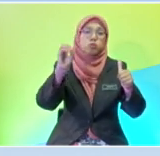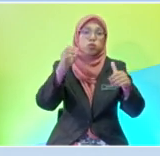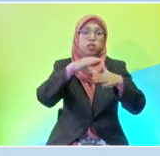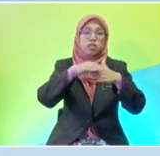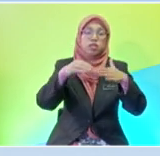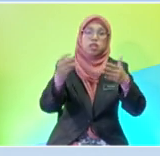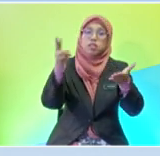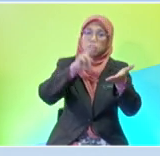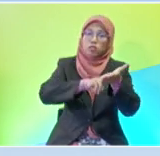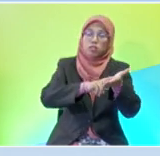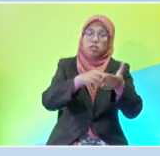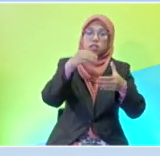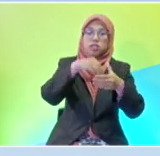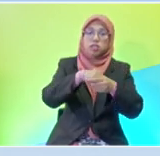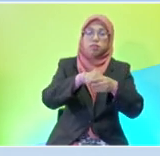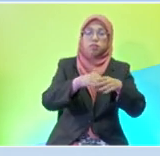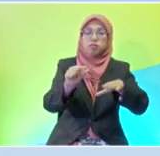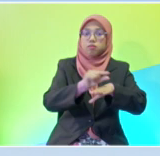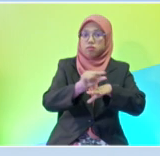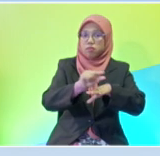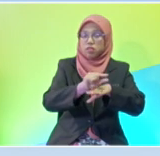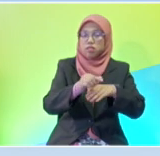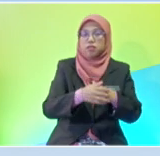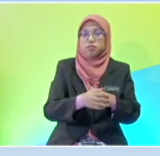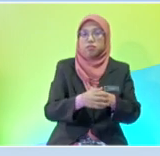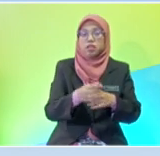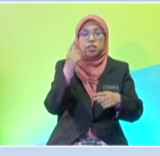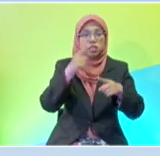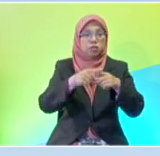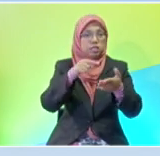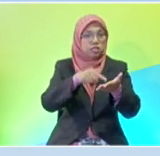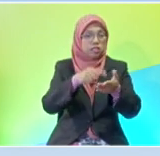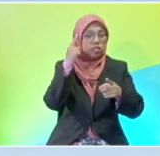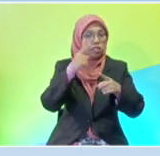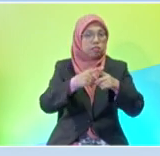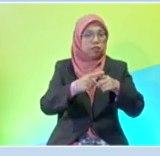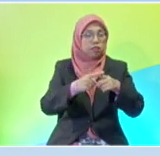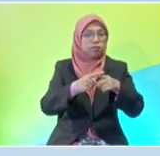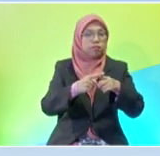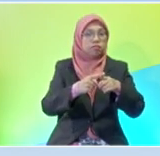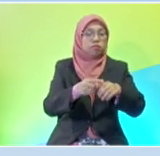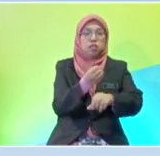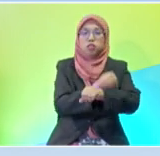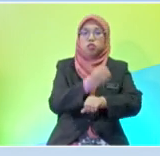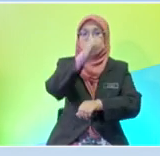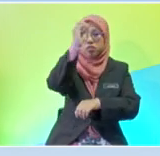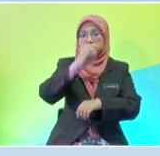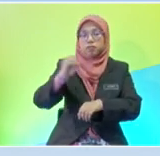account upah dan digajilan komision Oke